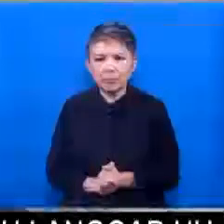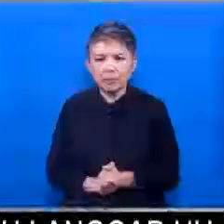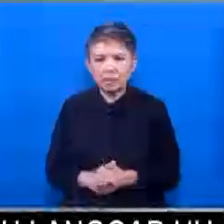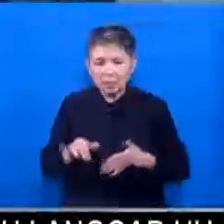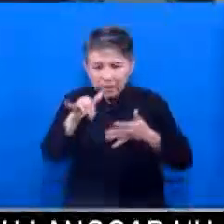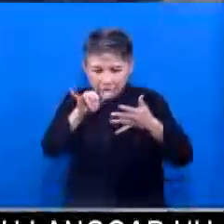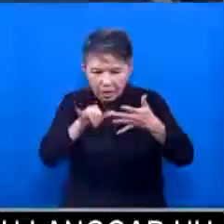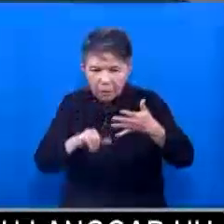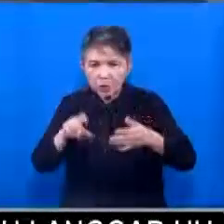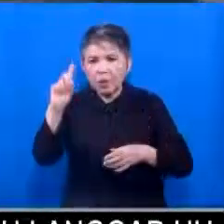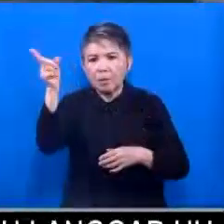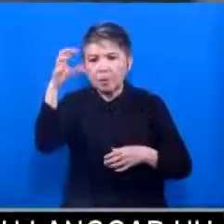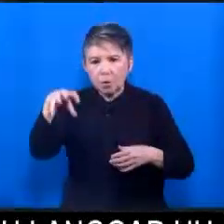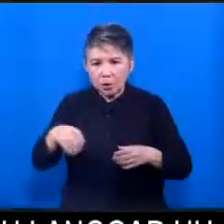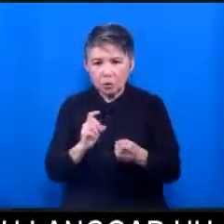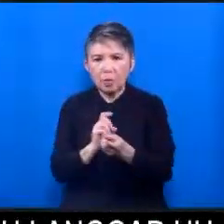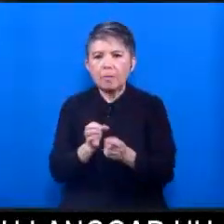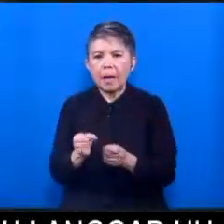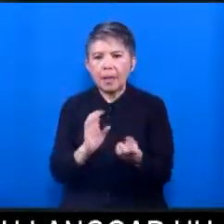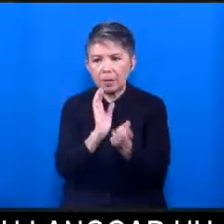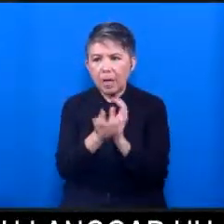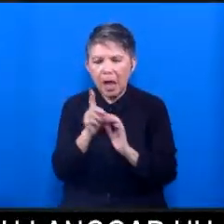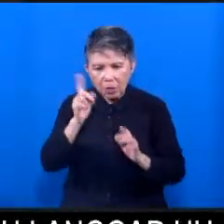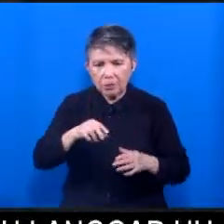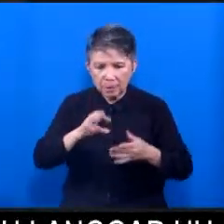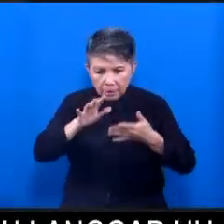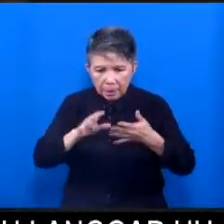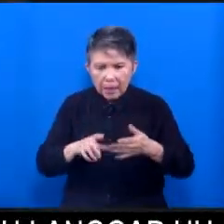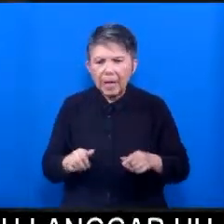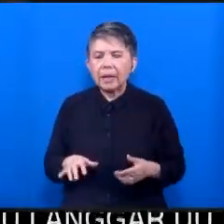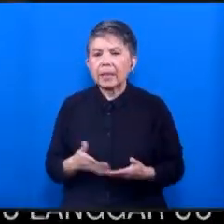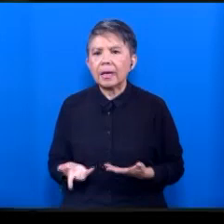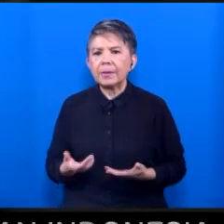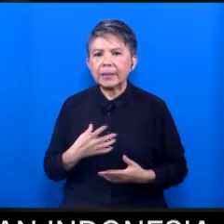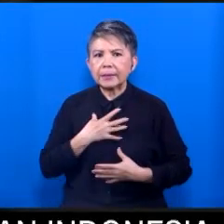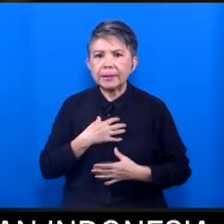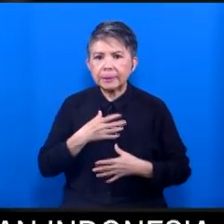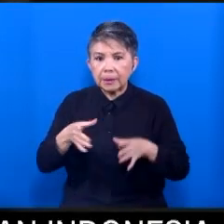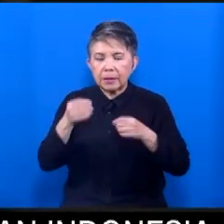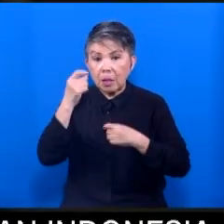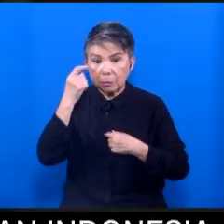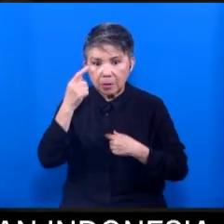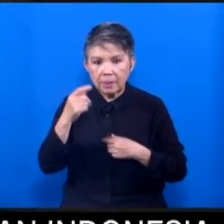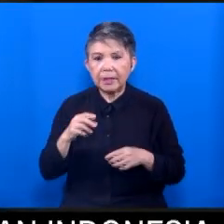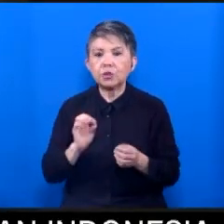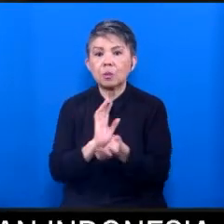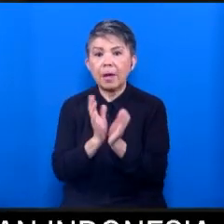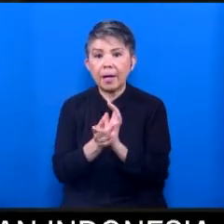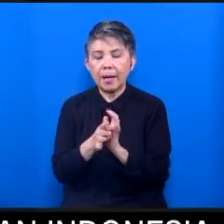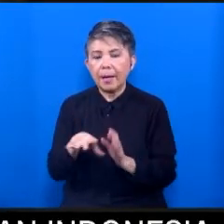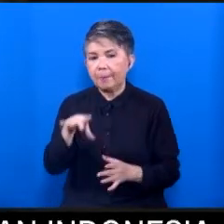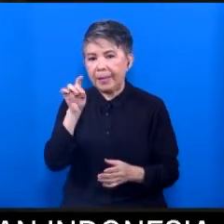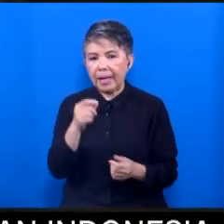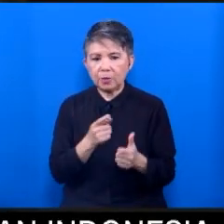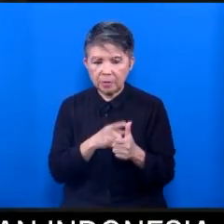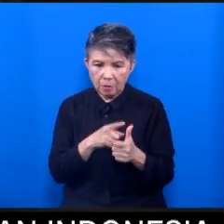oleh pemerintah kota Surabaya. Kenapa bisa jadi concern? Karena di Surabaya ini pilihan sedikit sekali